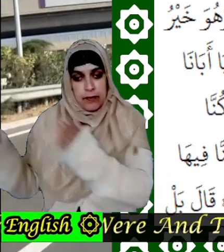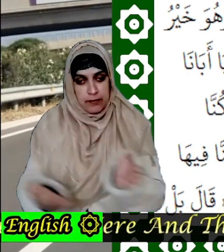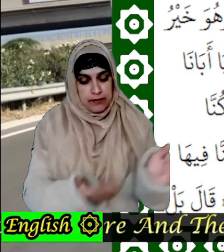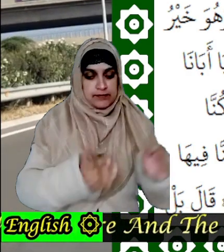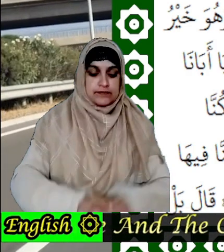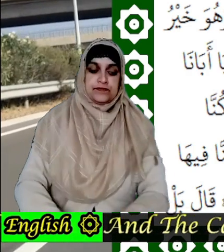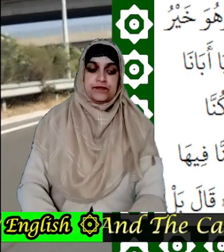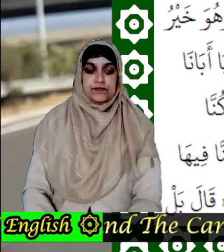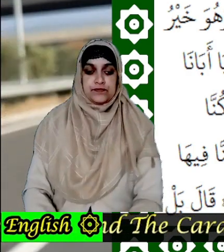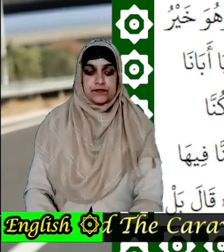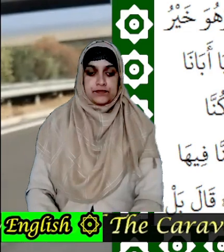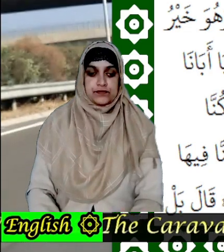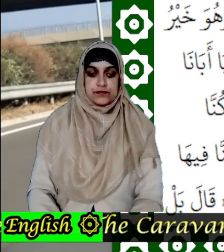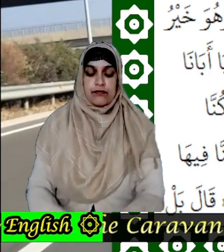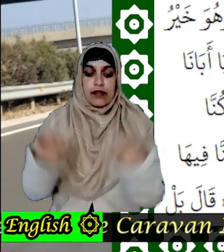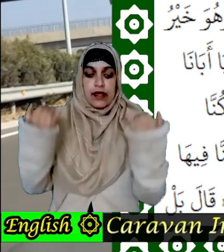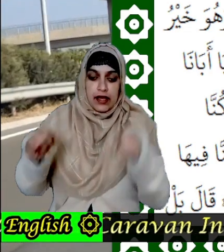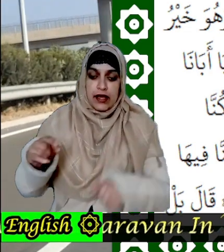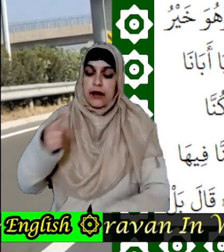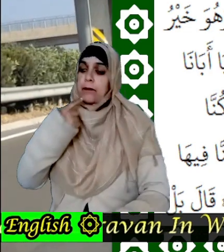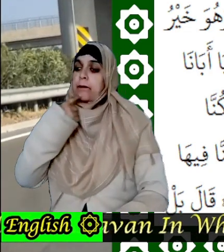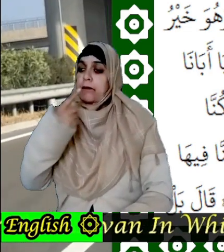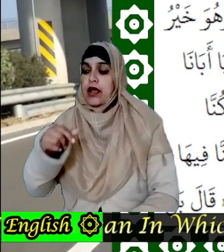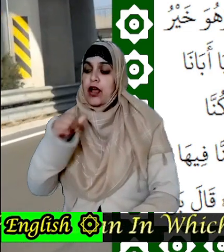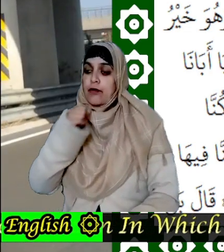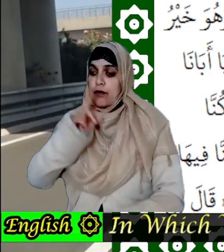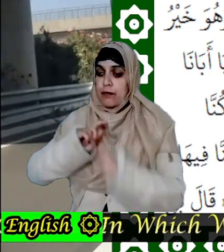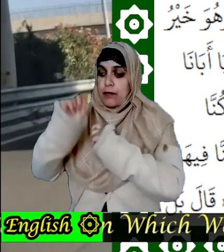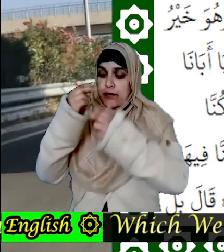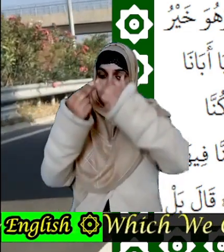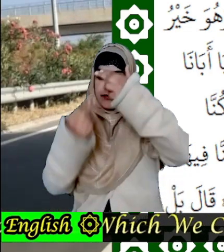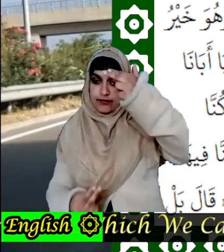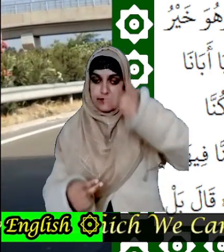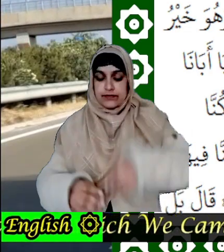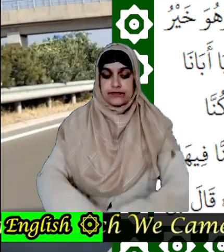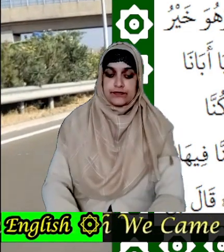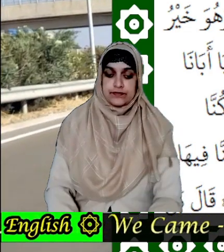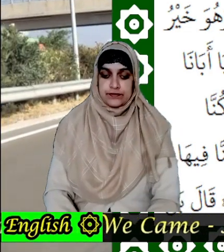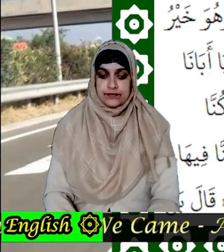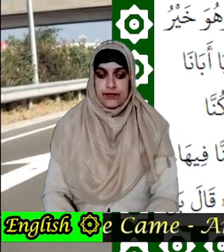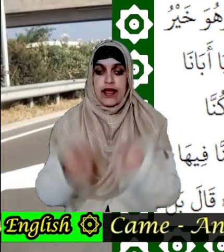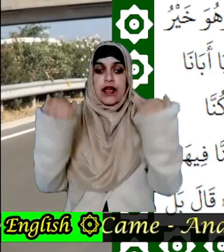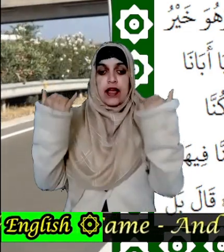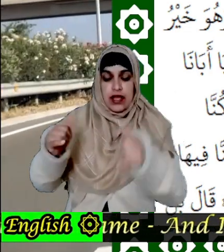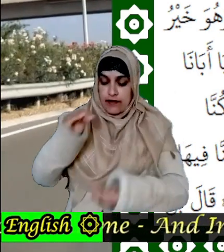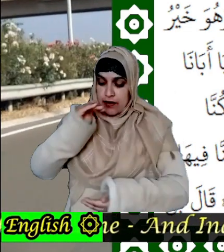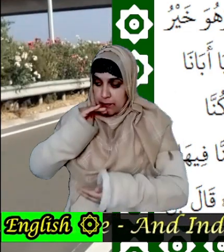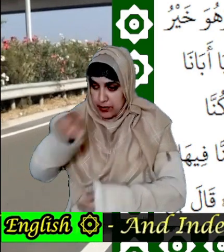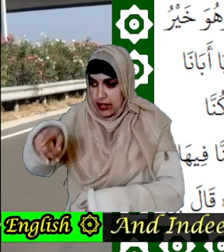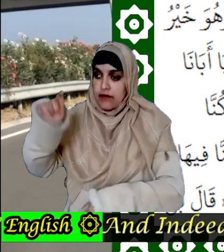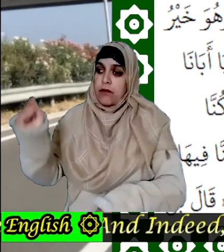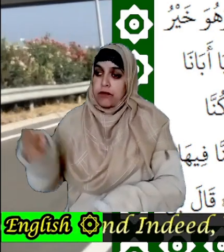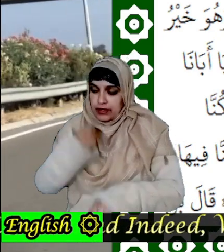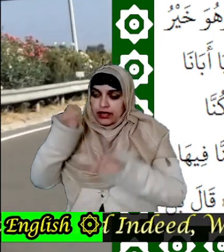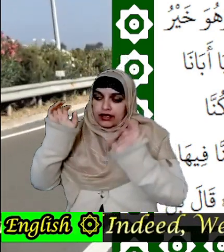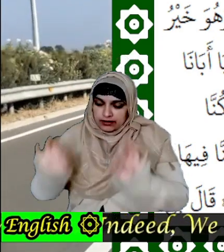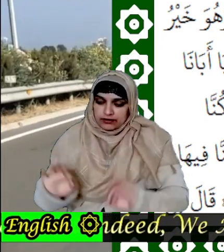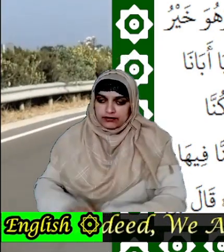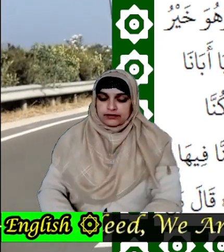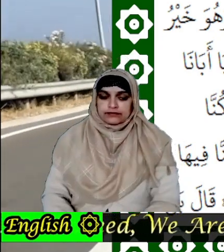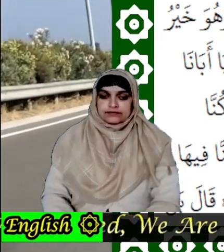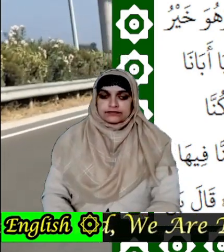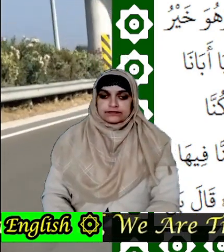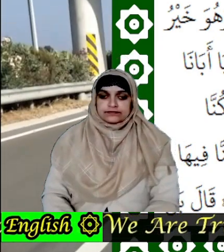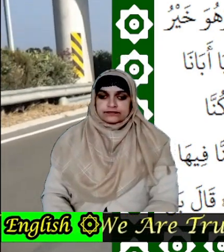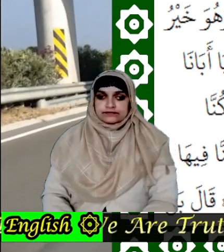كيهاتي تكاهو هنفتا ما علمنا في الغيب أنه يسرق له شيئا مجان هركل الله تعالى